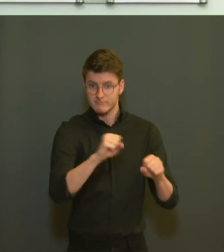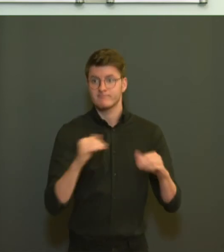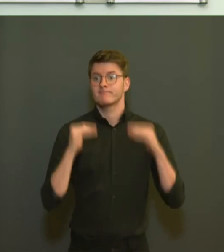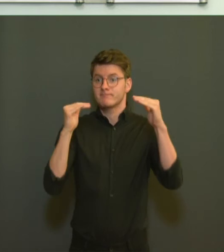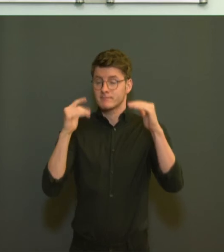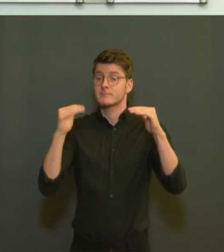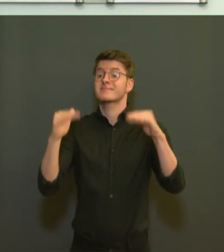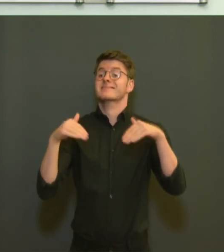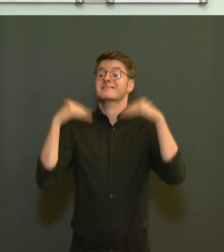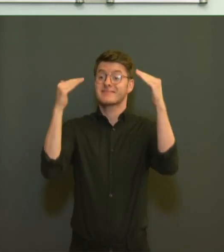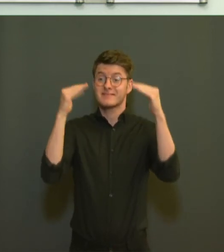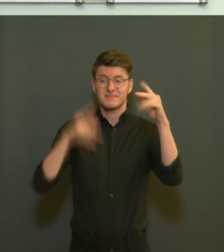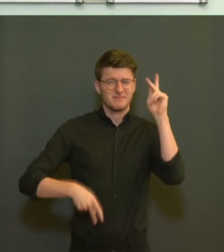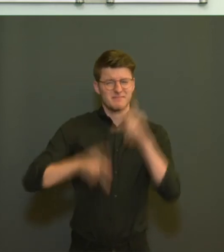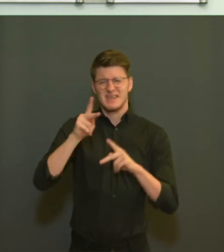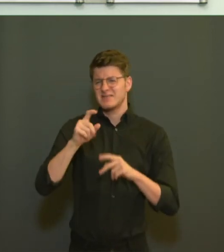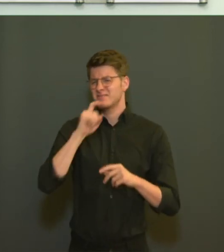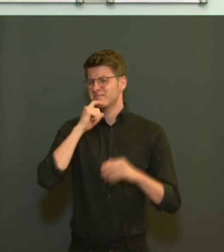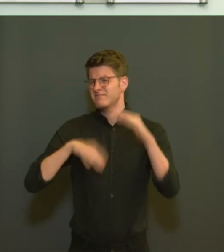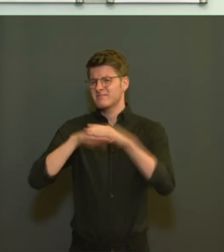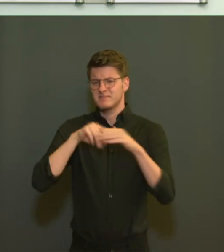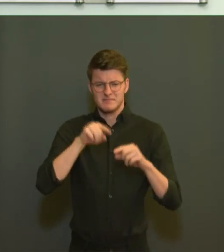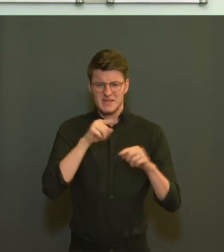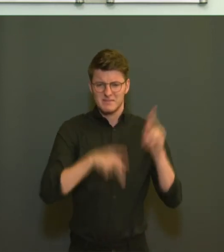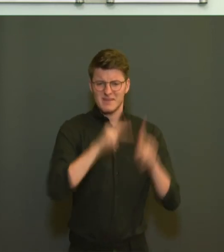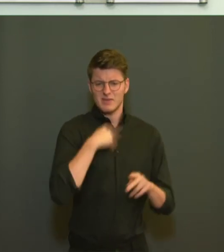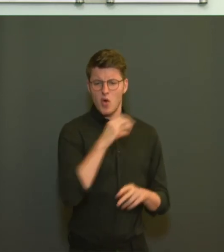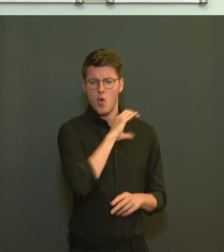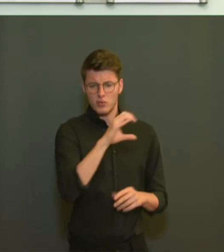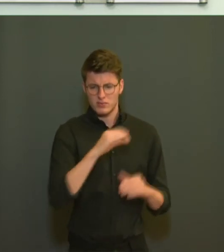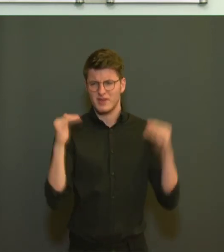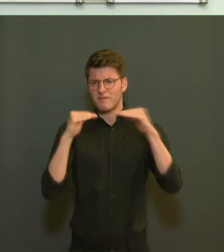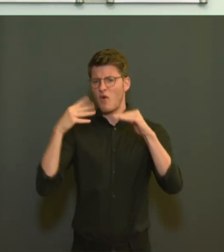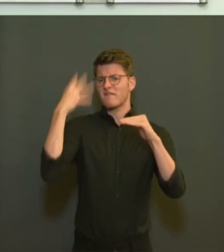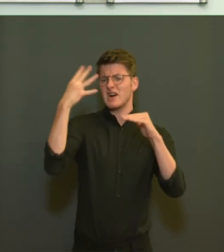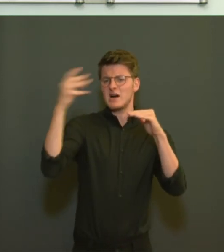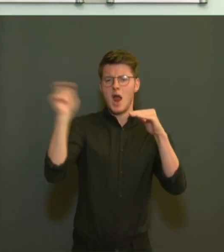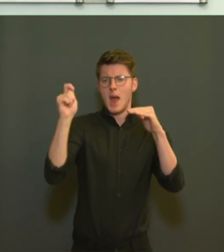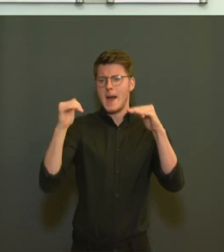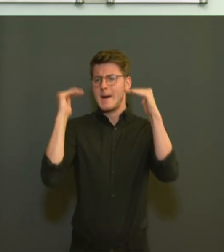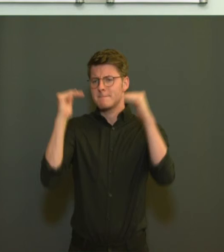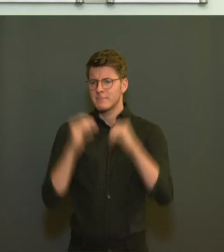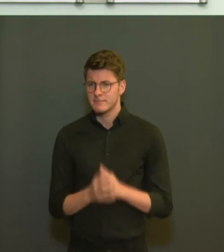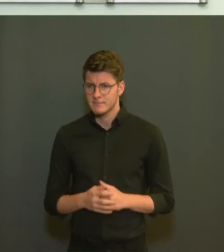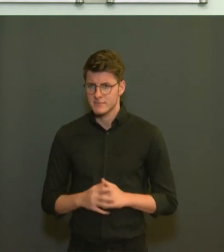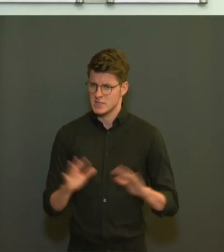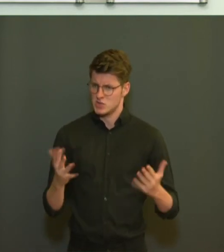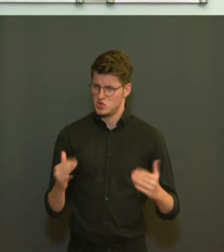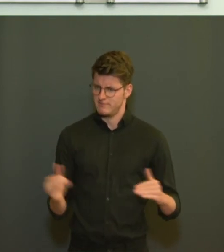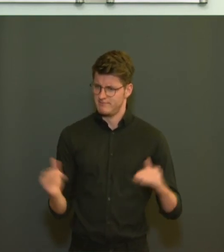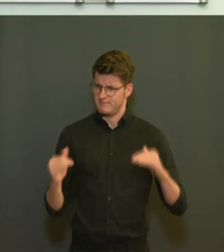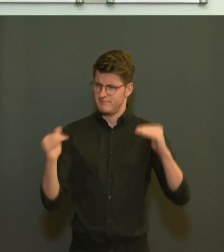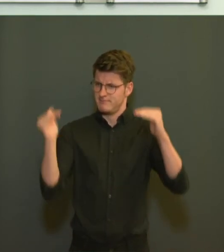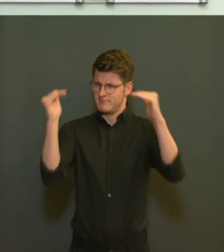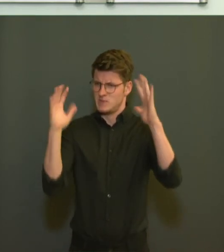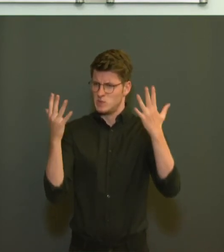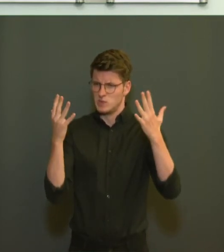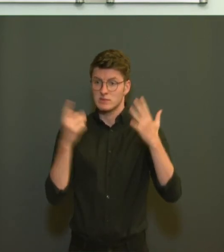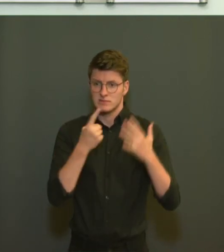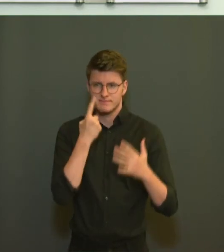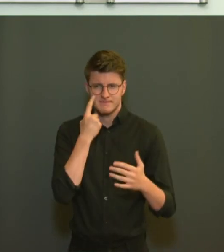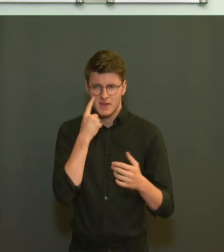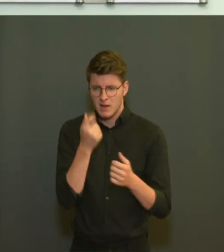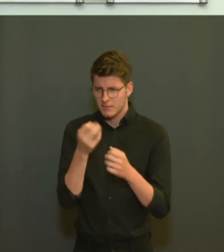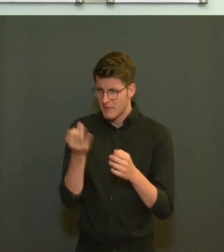Voor de klassificatie van die niveaus wordt er niet alleen rekening gehouden met het aantal besmettingen, maar kijken we